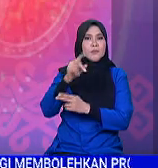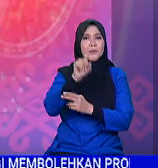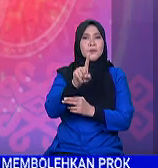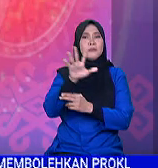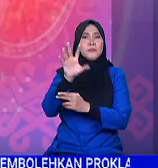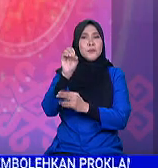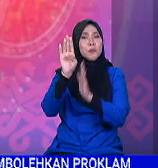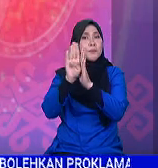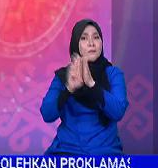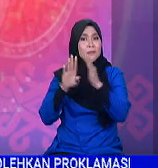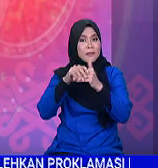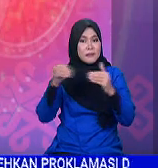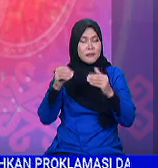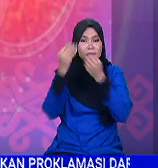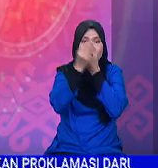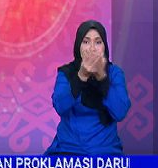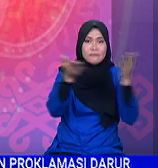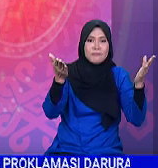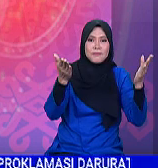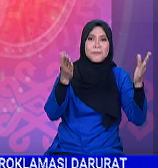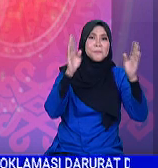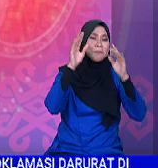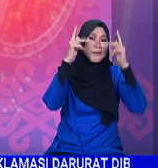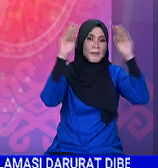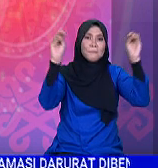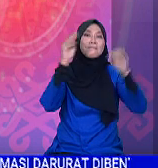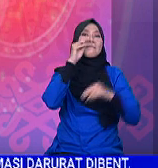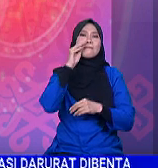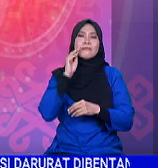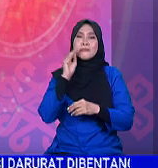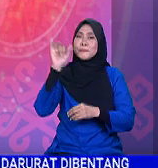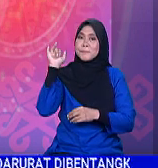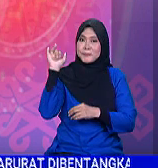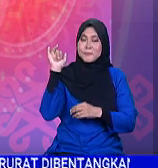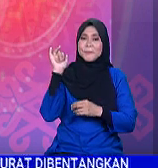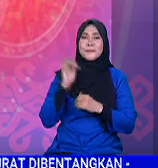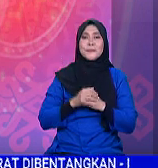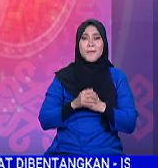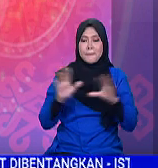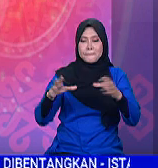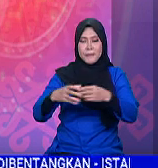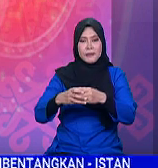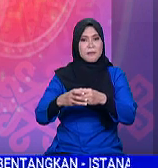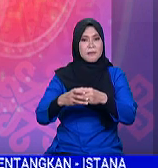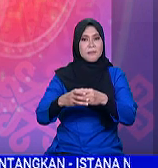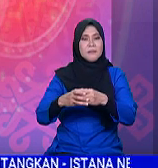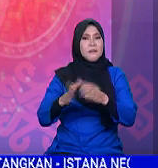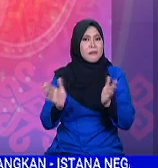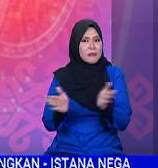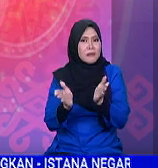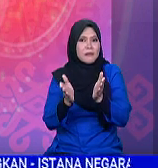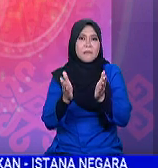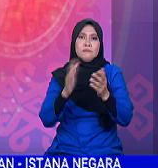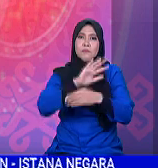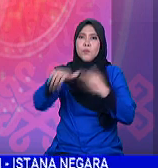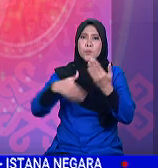150gn Ringgit yang diumumkan Perdana Menteri Tantri weddingnya sineas malam adalah pake ransangan secara